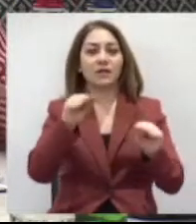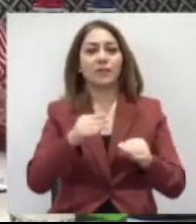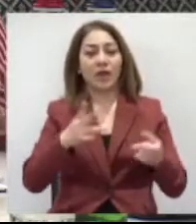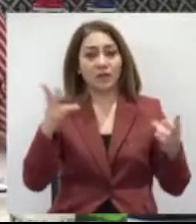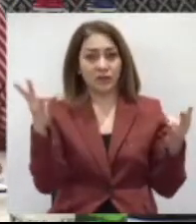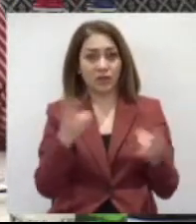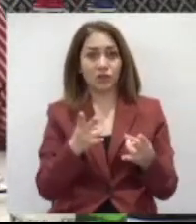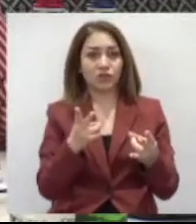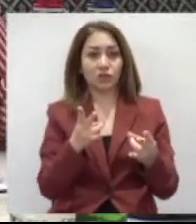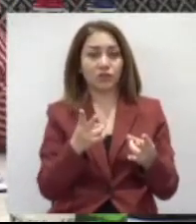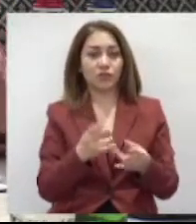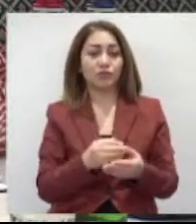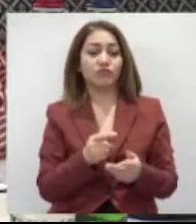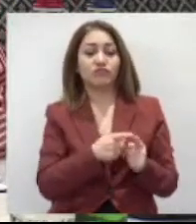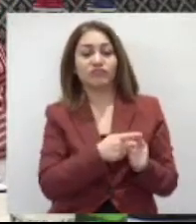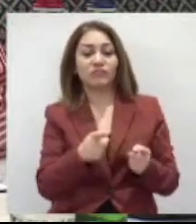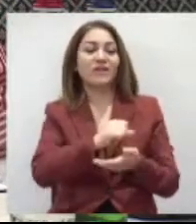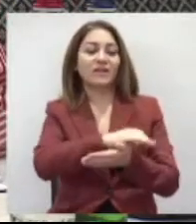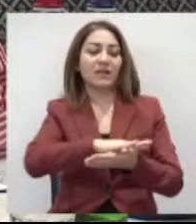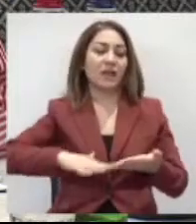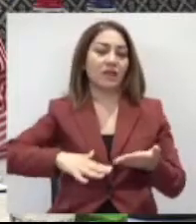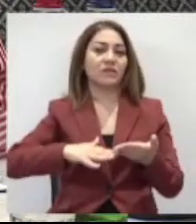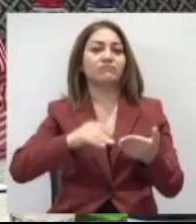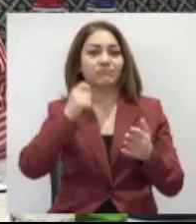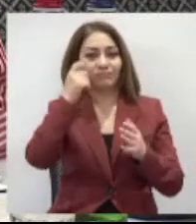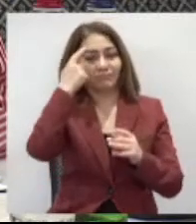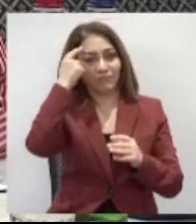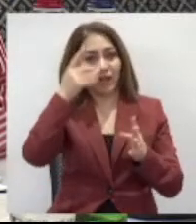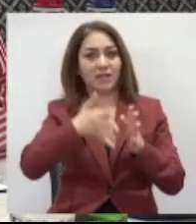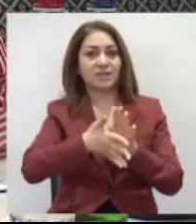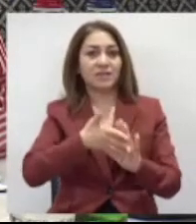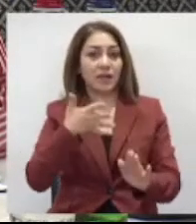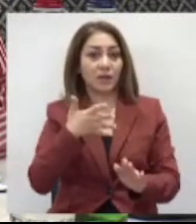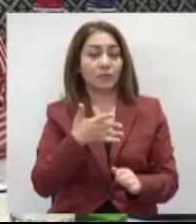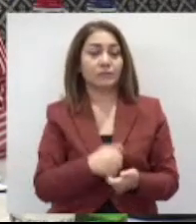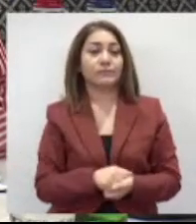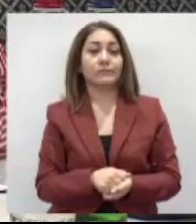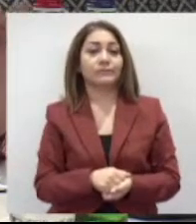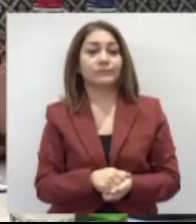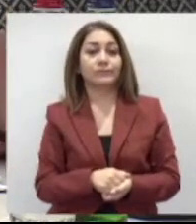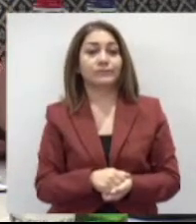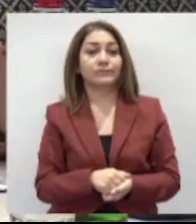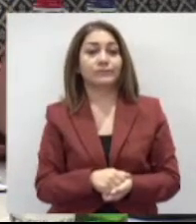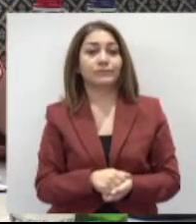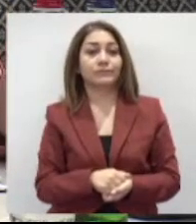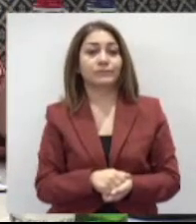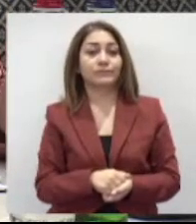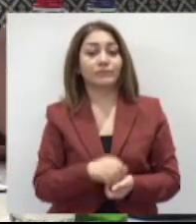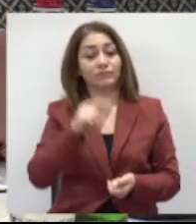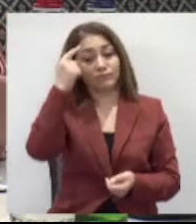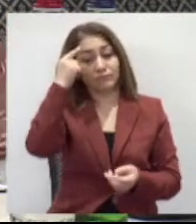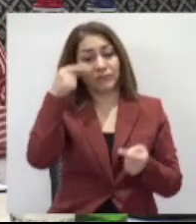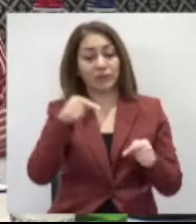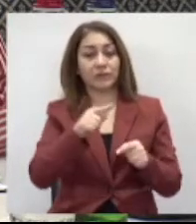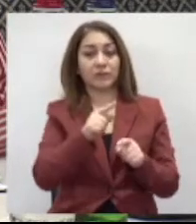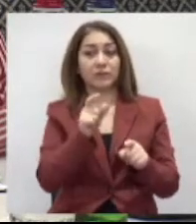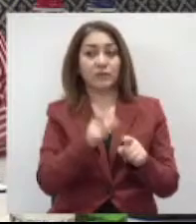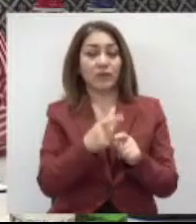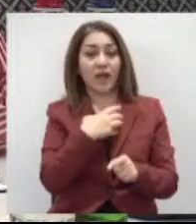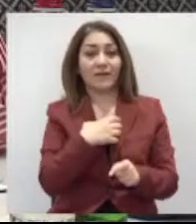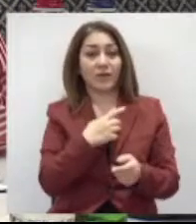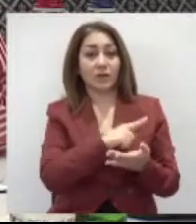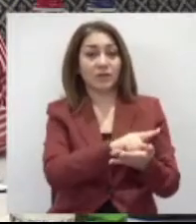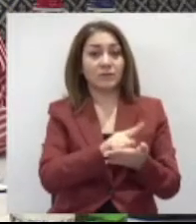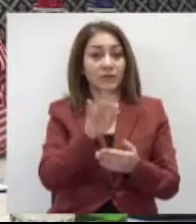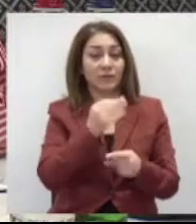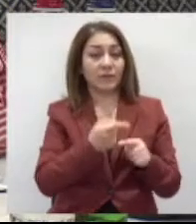անհրաժեշտություն բնականաբար ընթացքում է արձանագրվելու։ Եւ մի կարեւոր հանգամանք եւս, որը կարծում եմ այս կոնտեքստում կարեւոր է